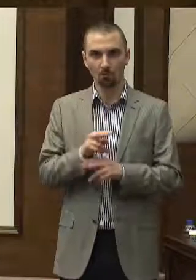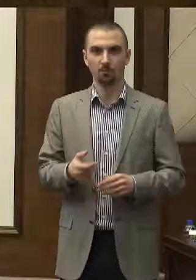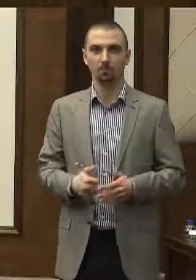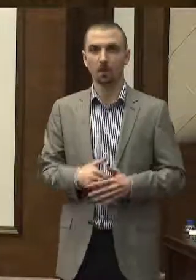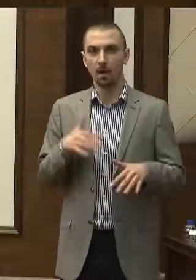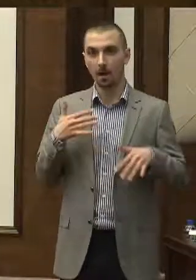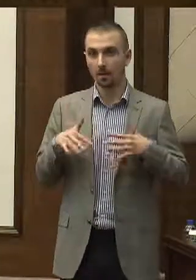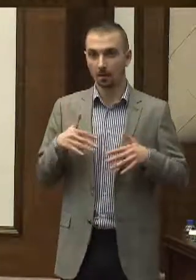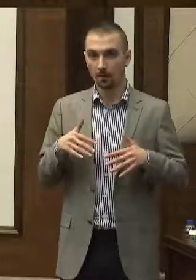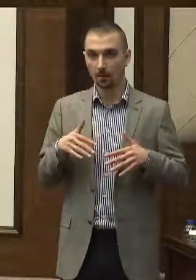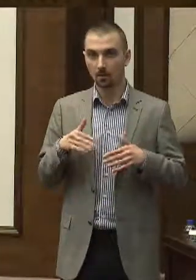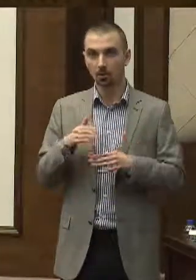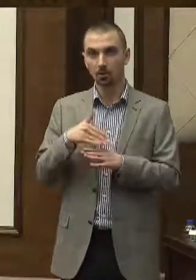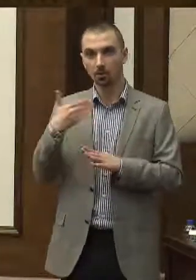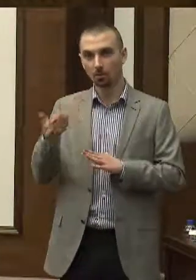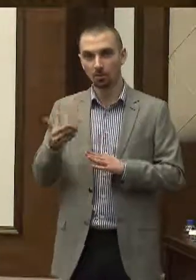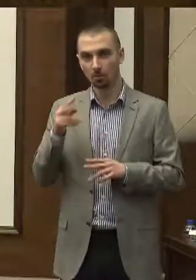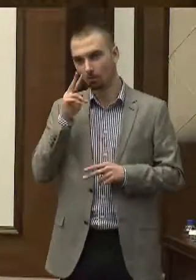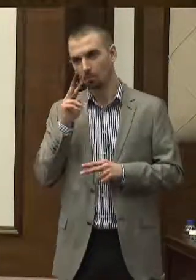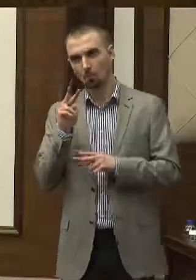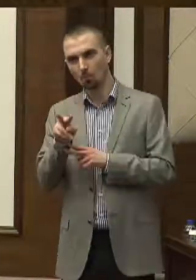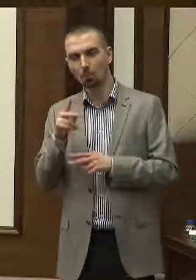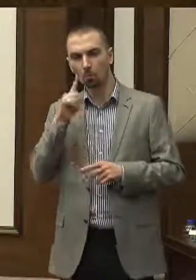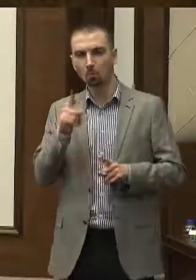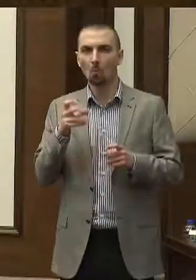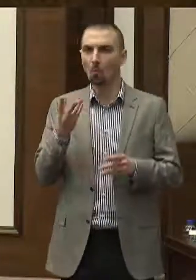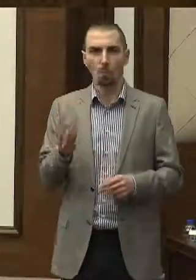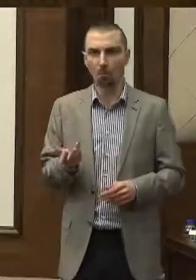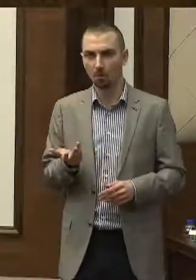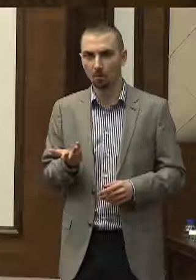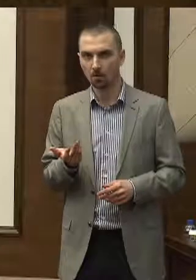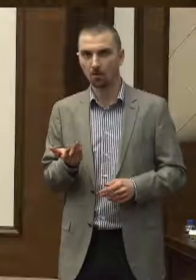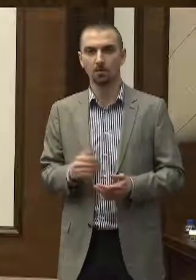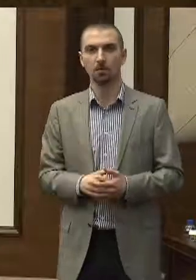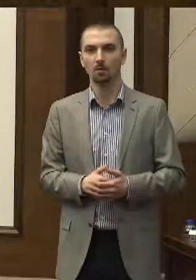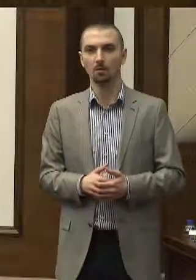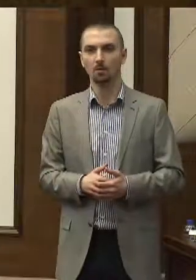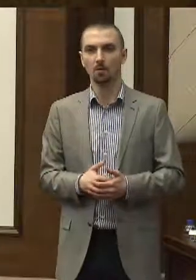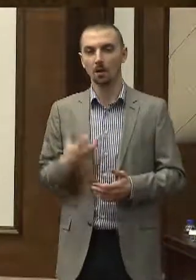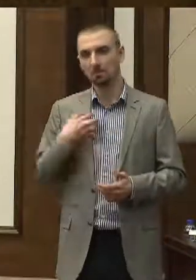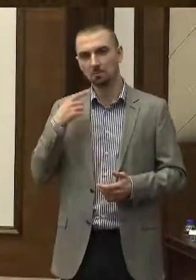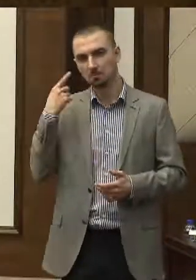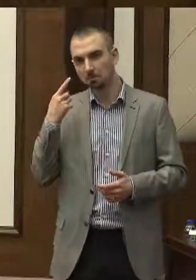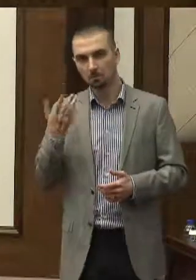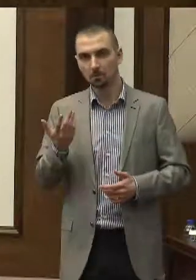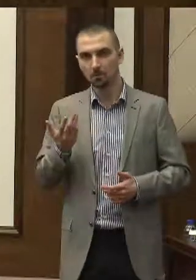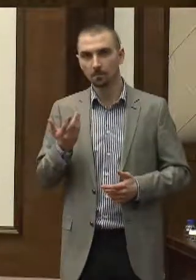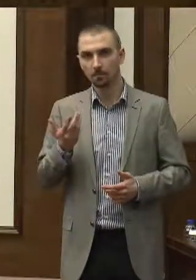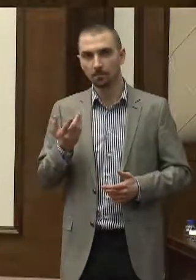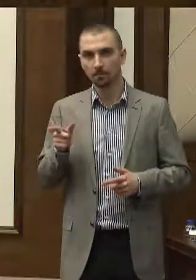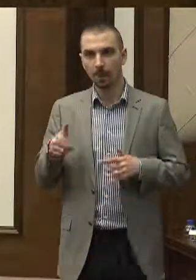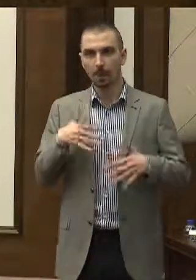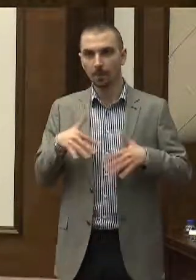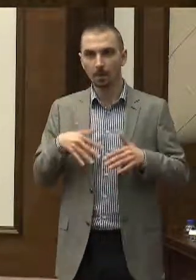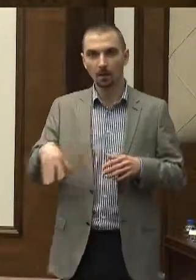Engeller dışarıdan görünebiliyor. Ama öyle zannediyorum ki bu engellilerin